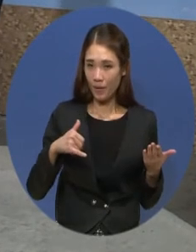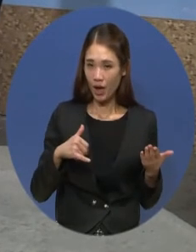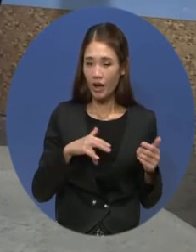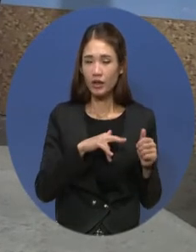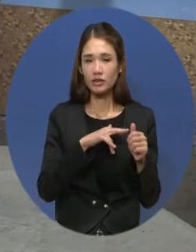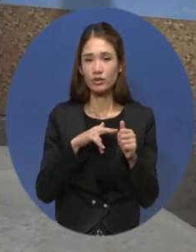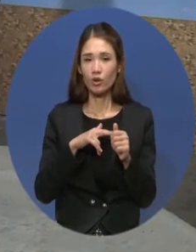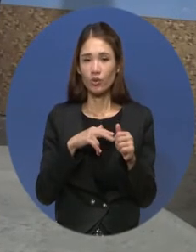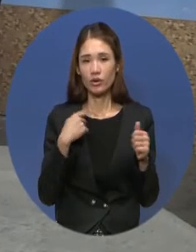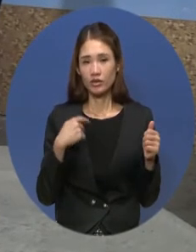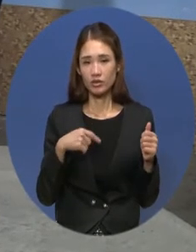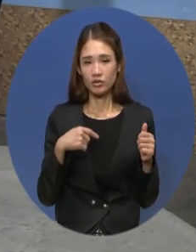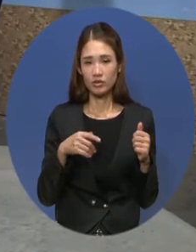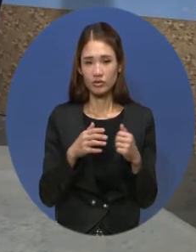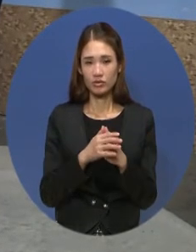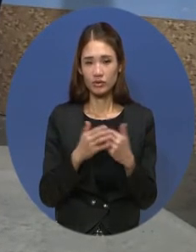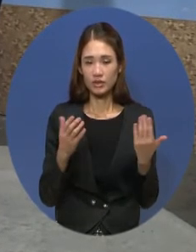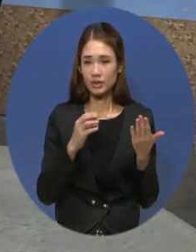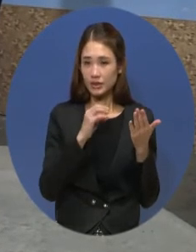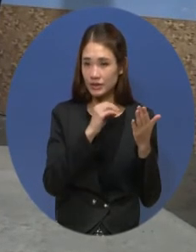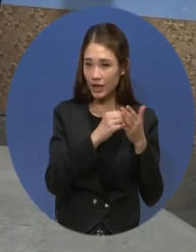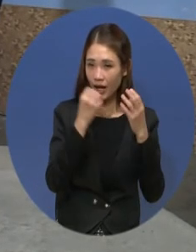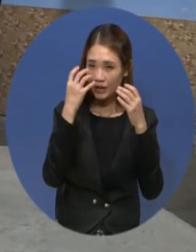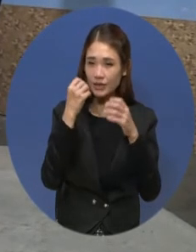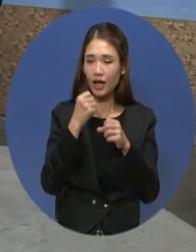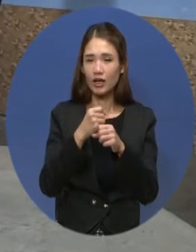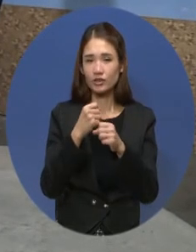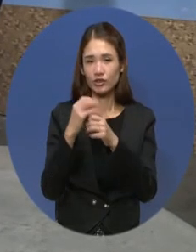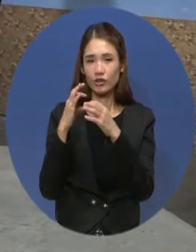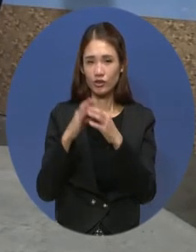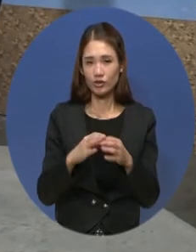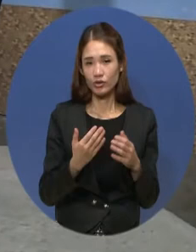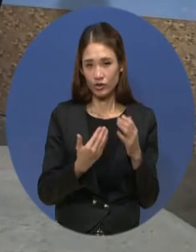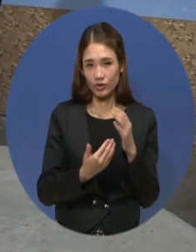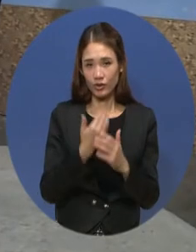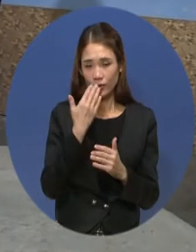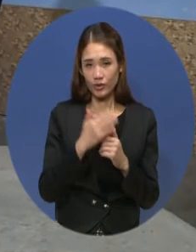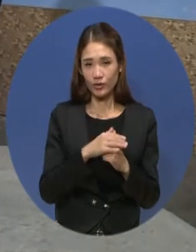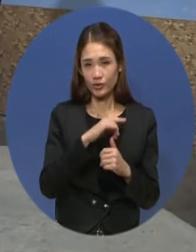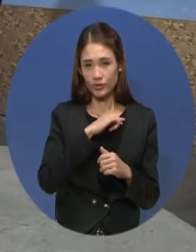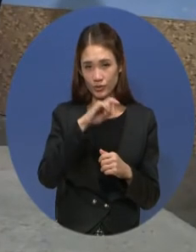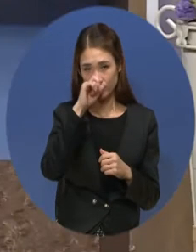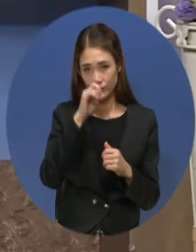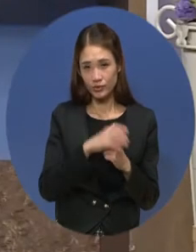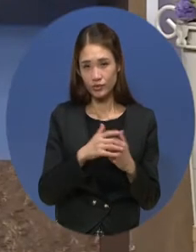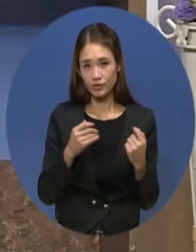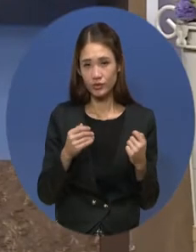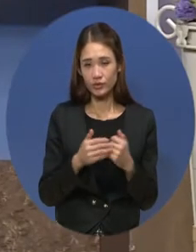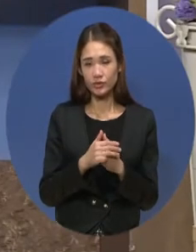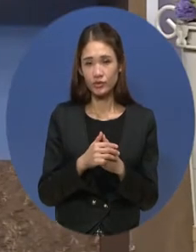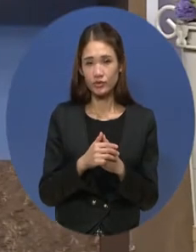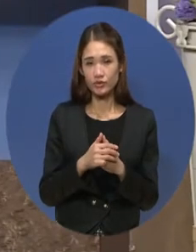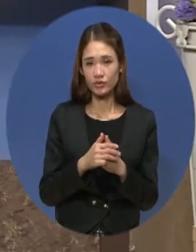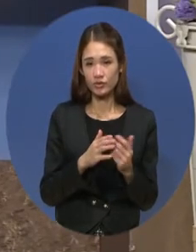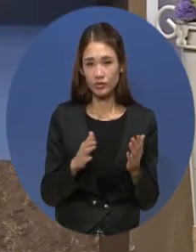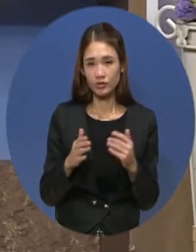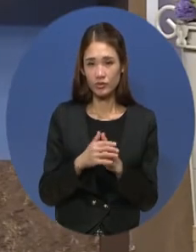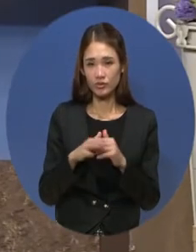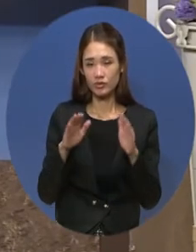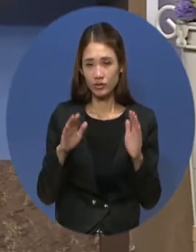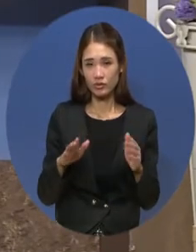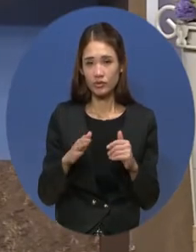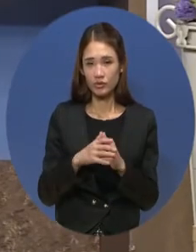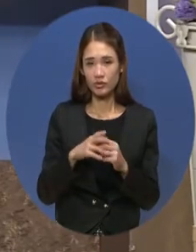정보화 교육은 일자리 창출 까지 이어질 수 있는 부분이라서 굉장히 좋을 것 같은데요 어 그렇다면 지금 현재